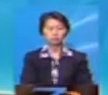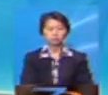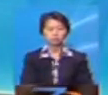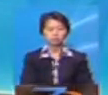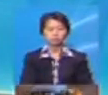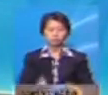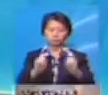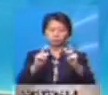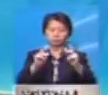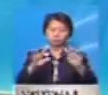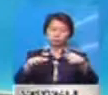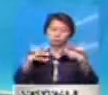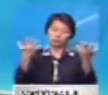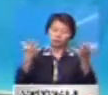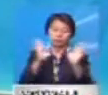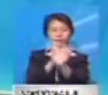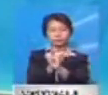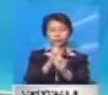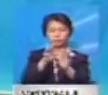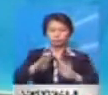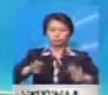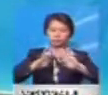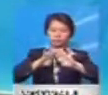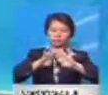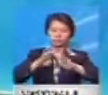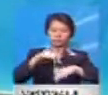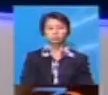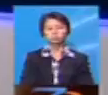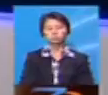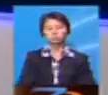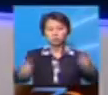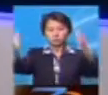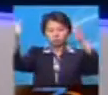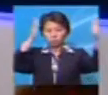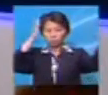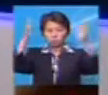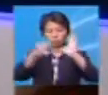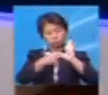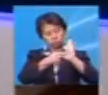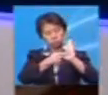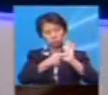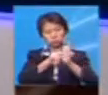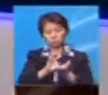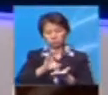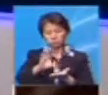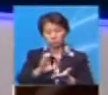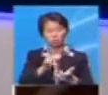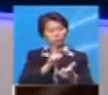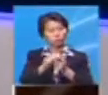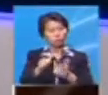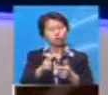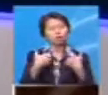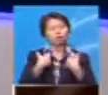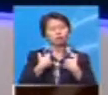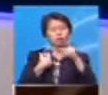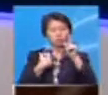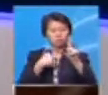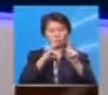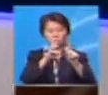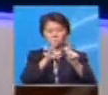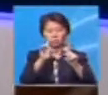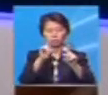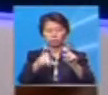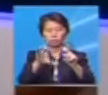Baik saudara, sekian sumbangan berita dari Sarawak untuk Nasional 8 pada malam ini. Malaysia mencatat nilai pelaburan yang diluluskan berjumlah